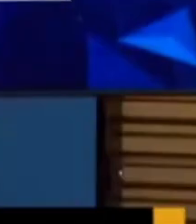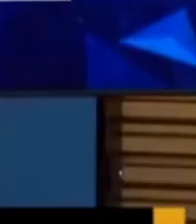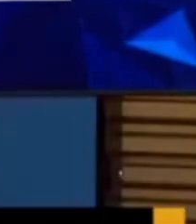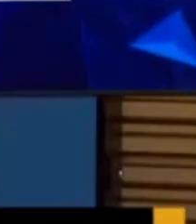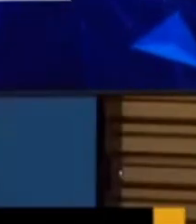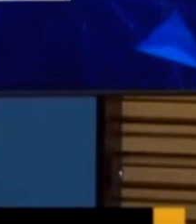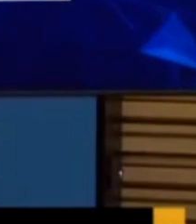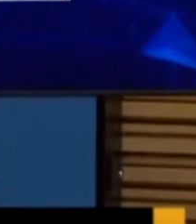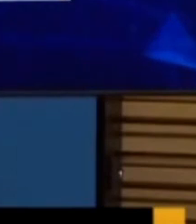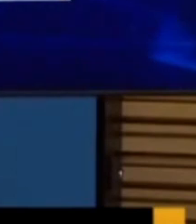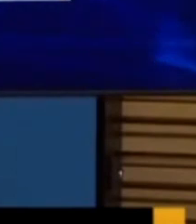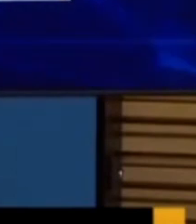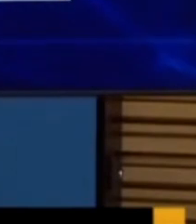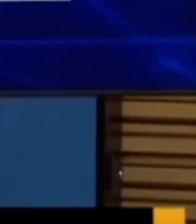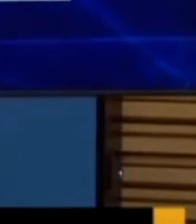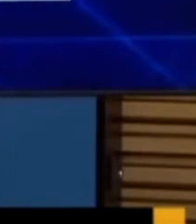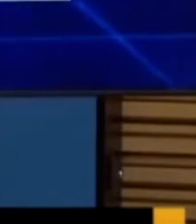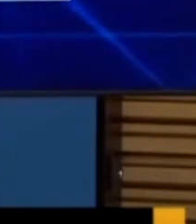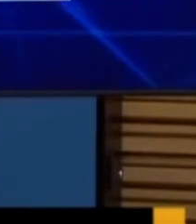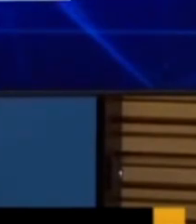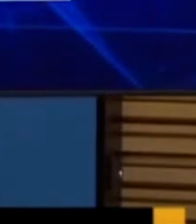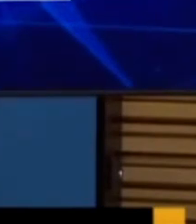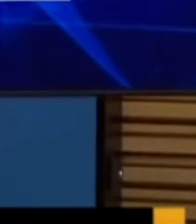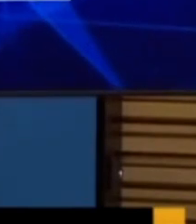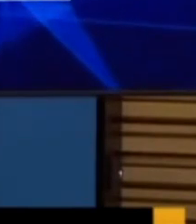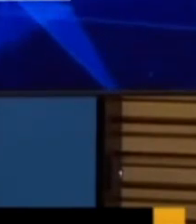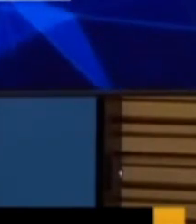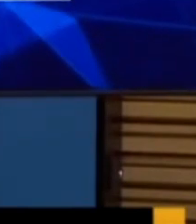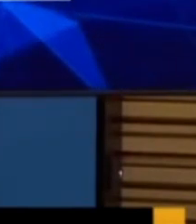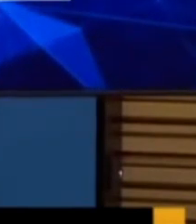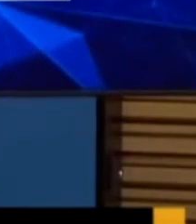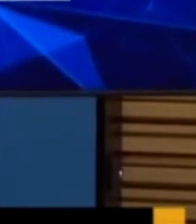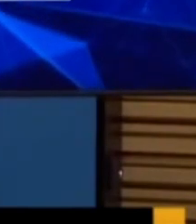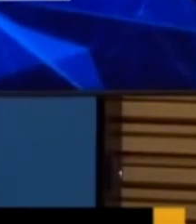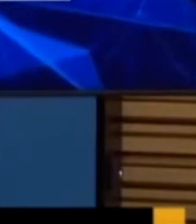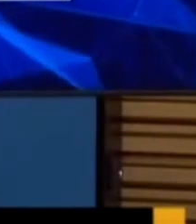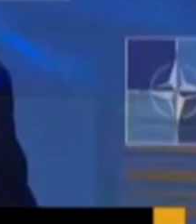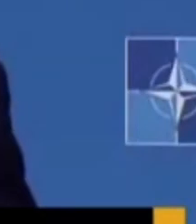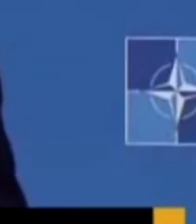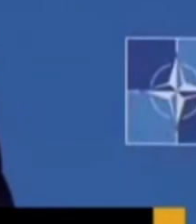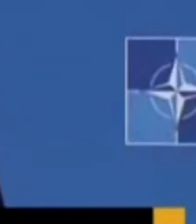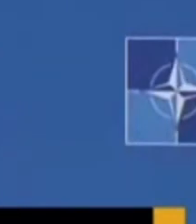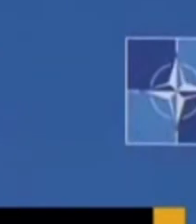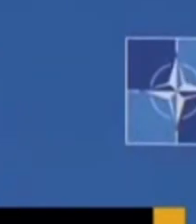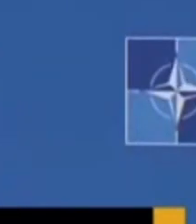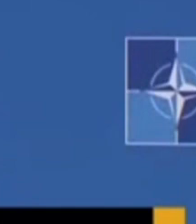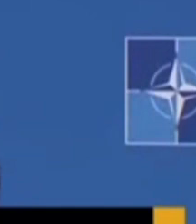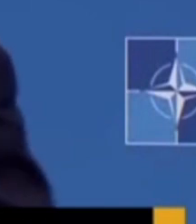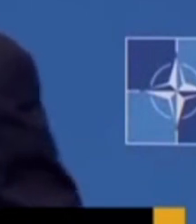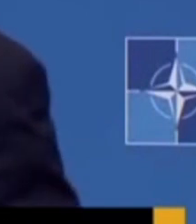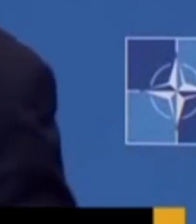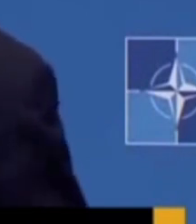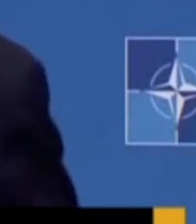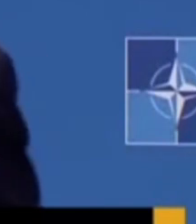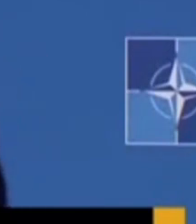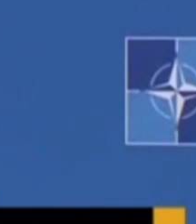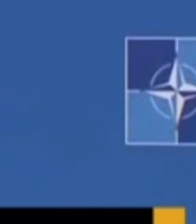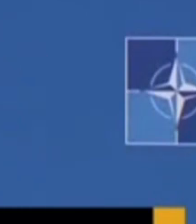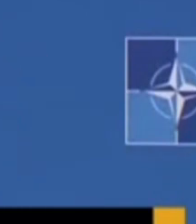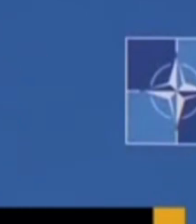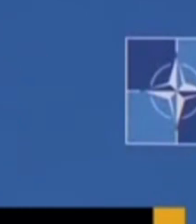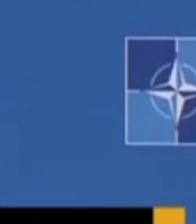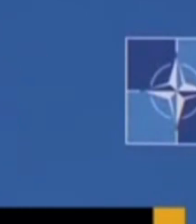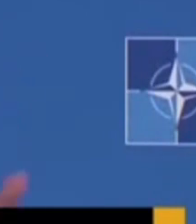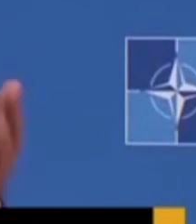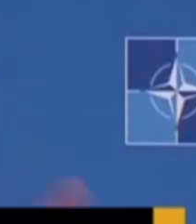an. What we have seen on the ground, actually since last spring, is that they are moving forces around,